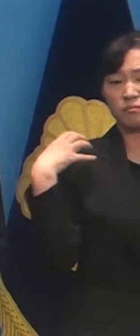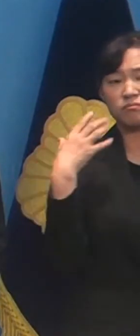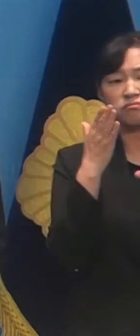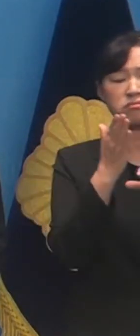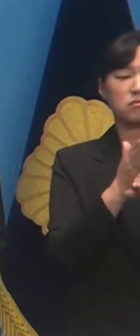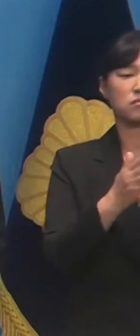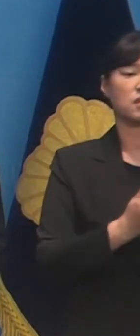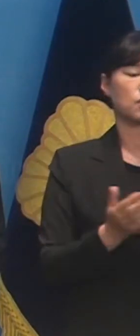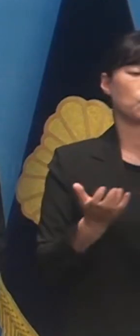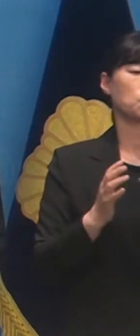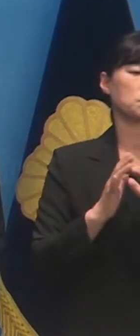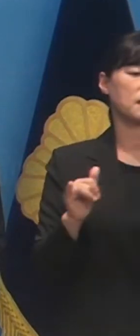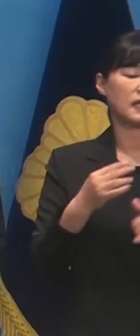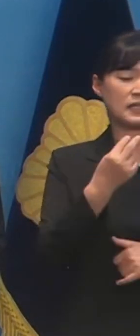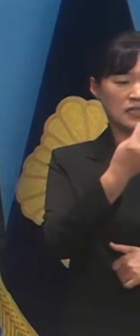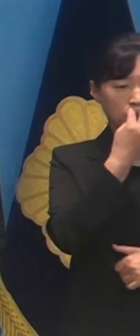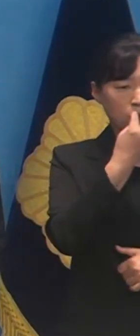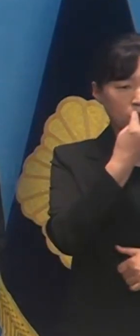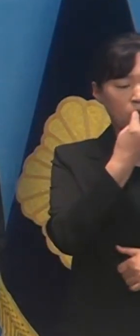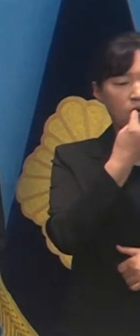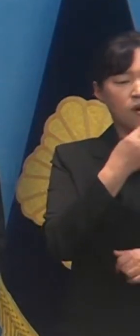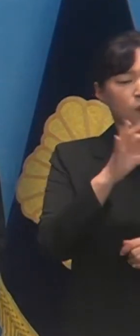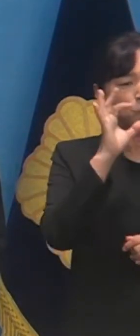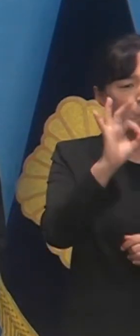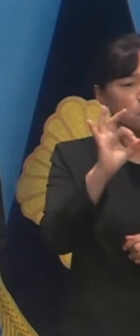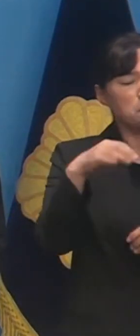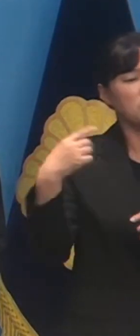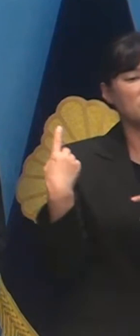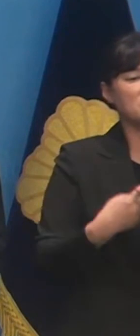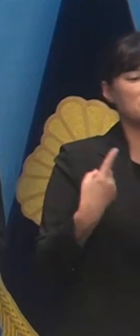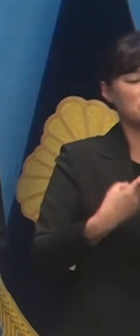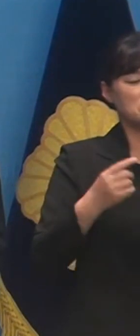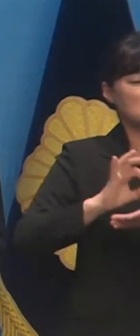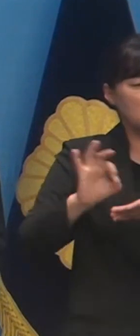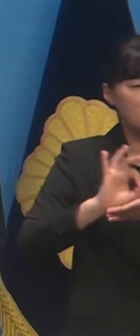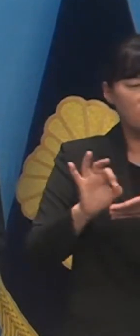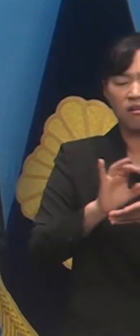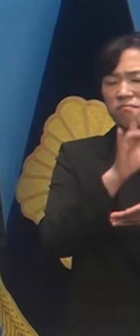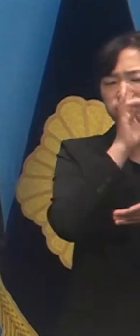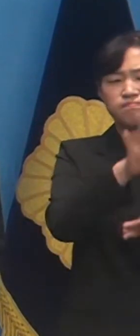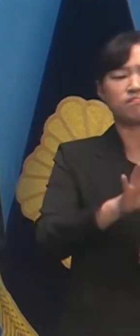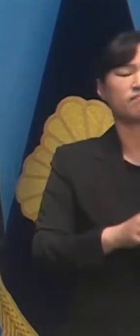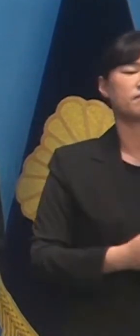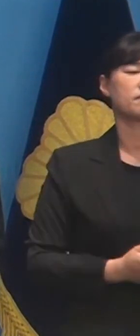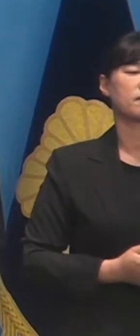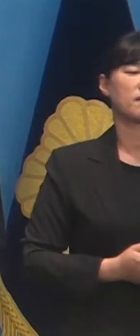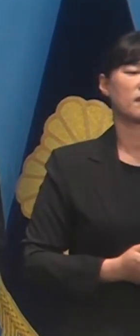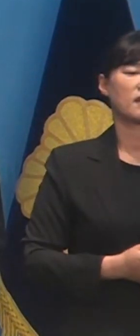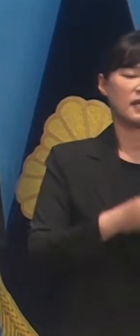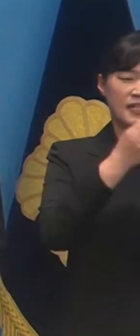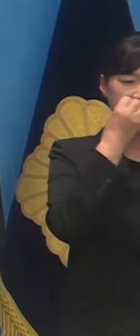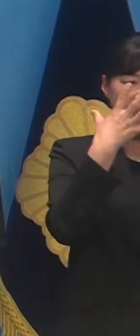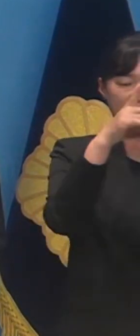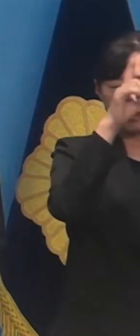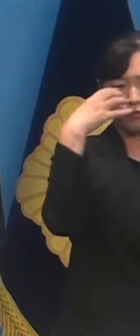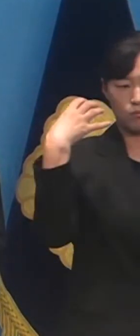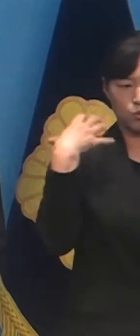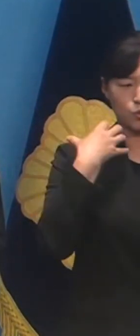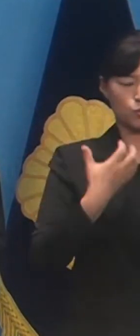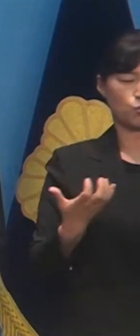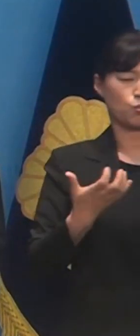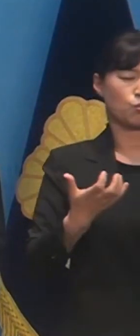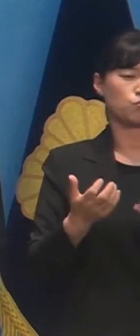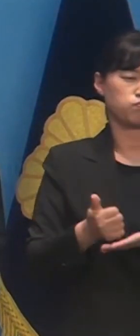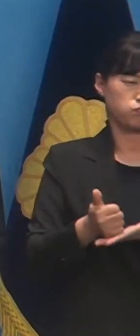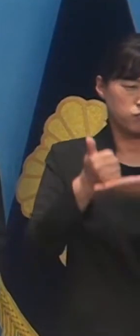있는 노동자의 생명이 비용처럼 소모돼서는 안 됩니다. 새 정부는 노동